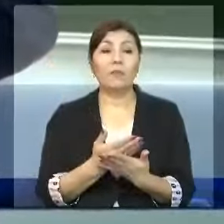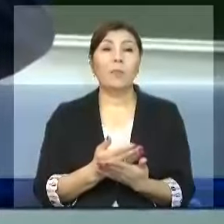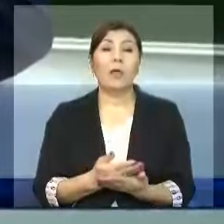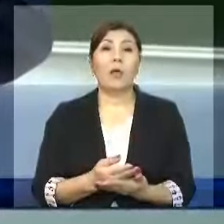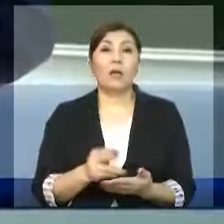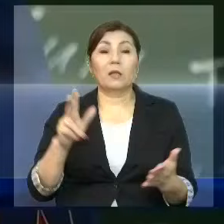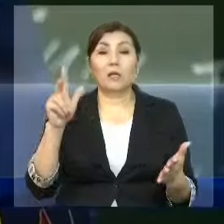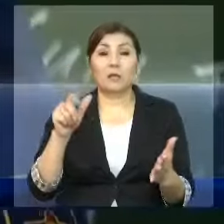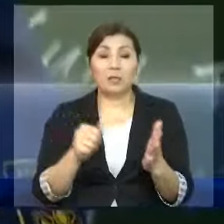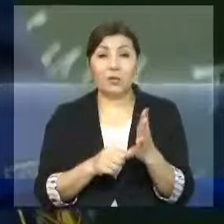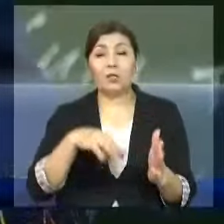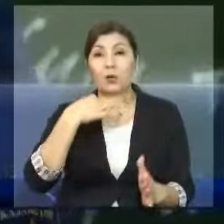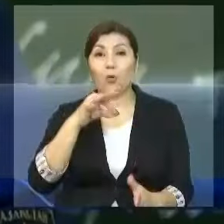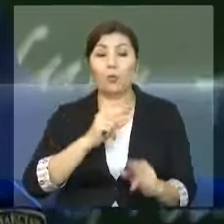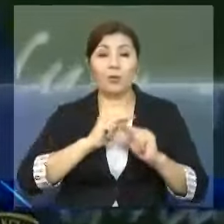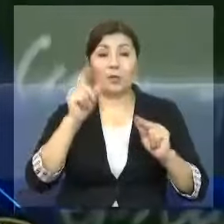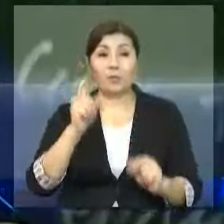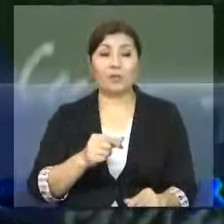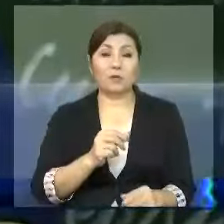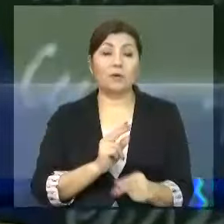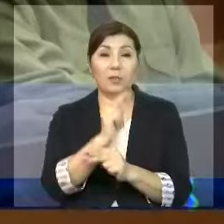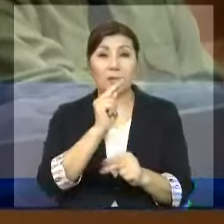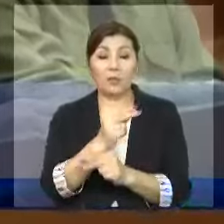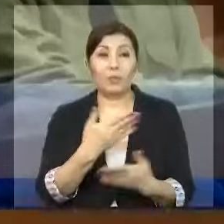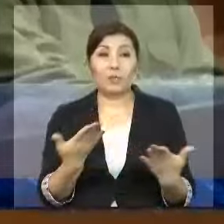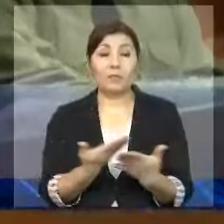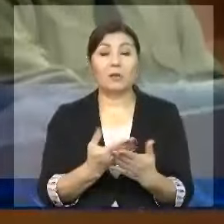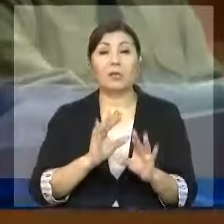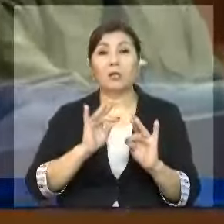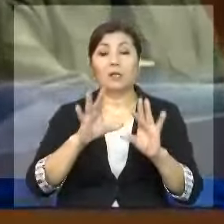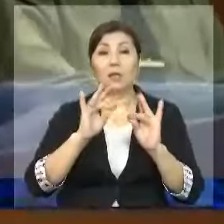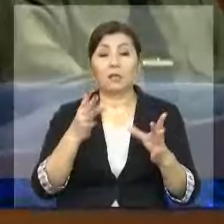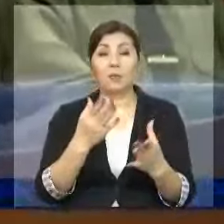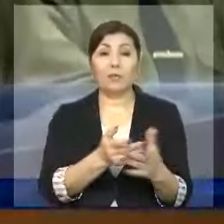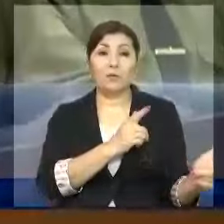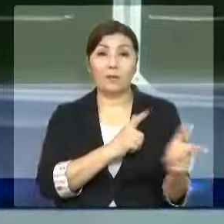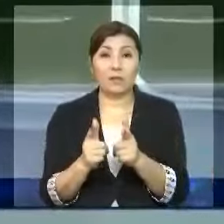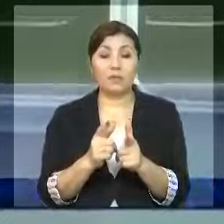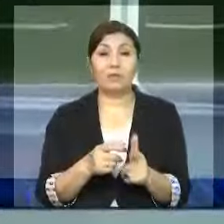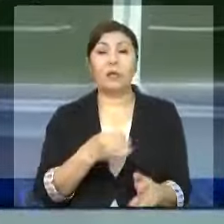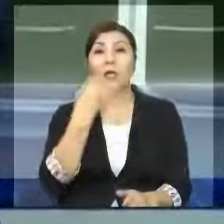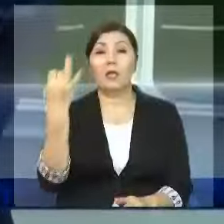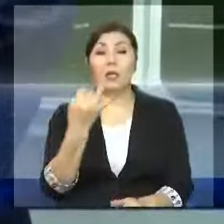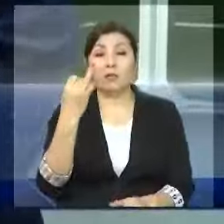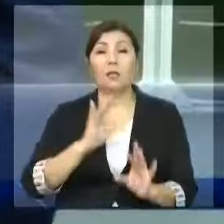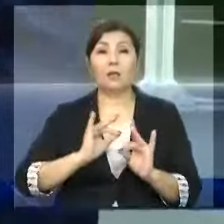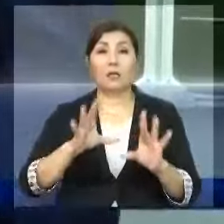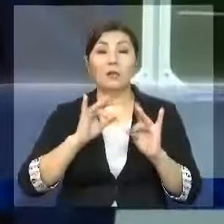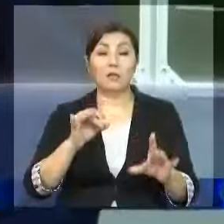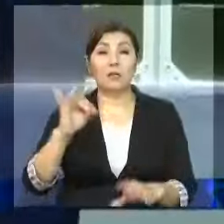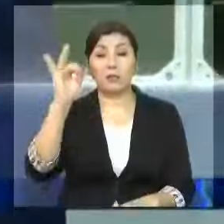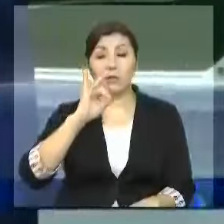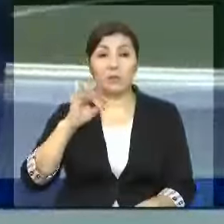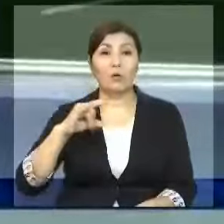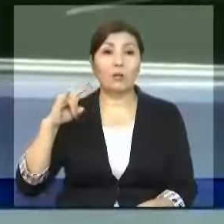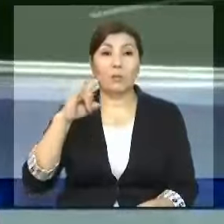ребятам 6 опытных педагогов Военного института сил воздушной обороны. Они подробно разъясняют азы летной подготовки, интересно и познавательно рассказывают об истории